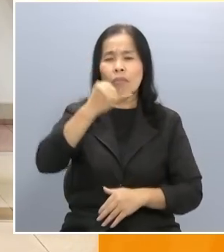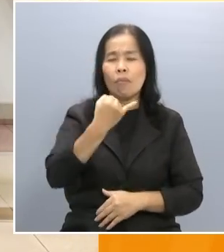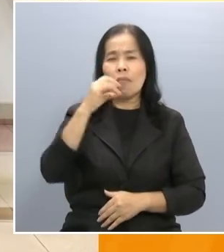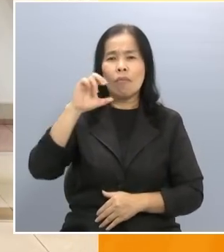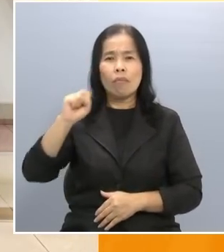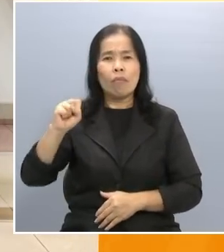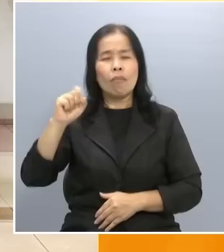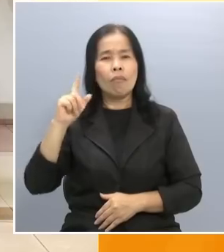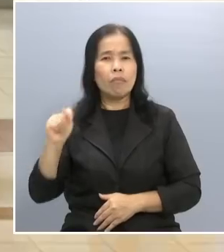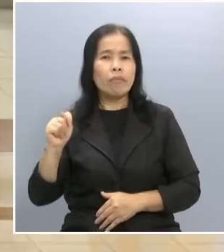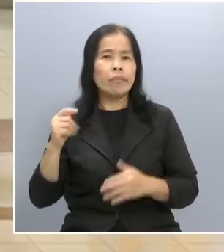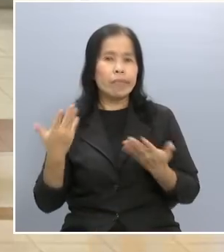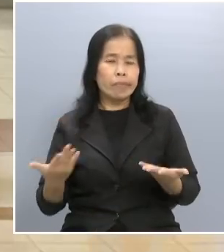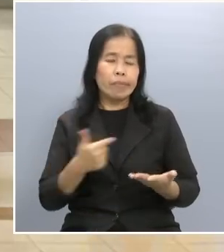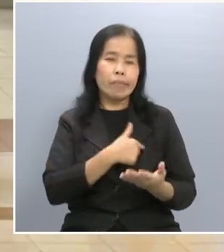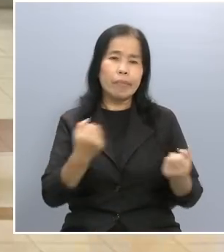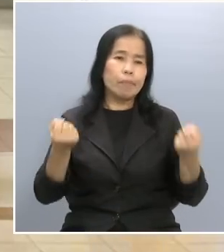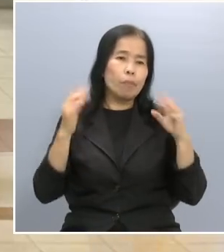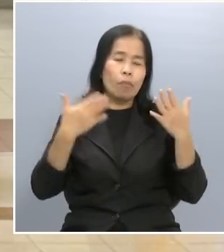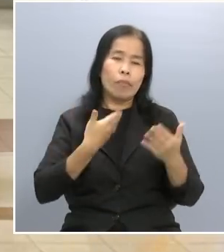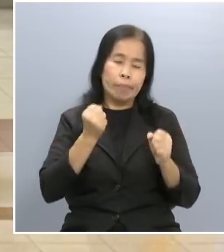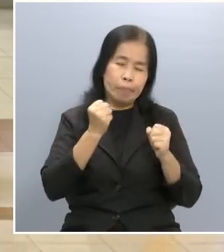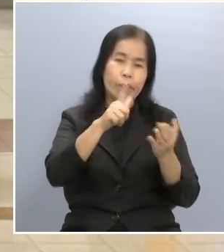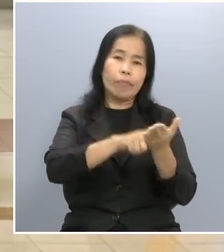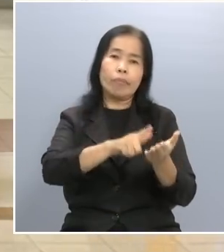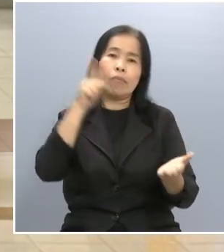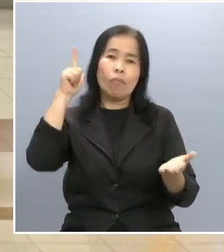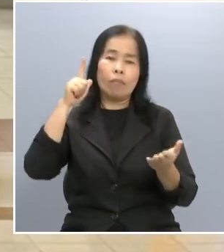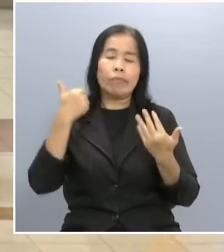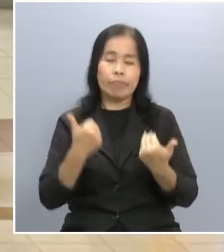ศรัทธาหมดใจละเตรียมจะยื่นใบลาออกจากราชการในเร็วๆนี้ค่ะ